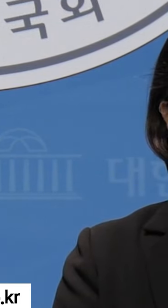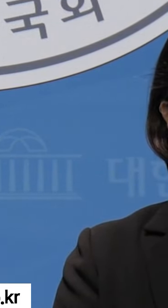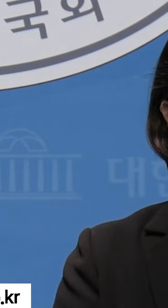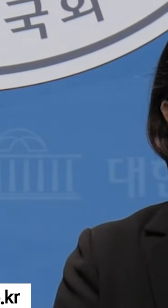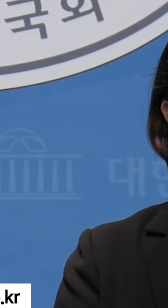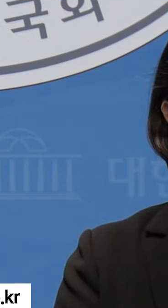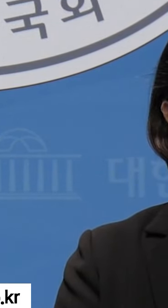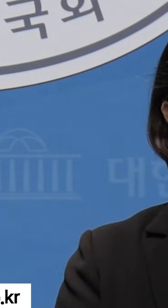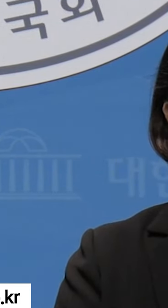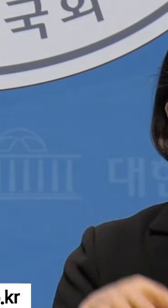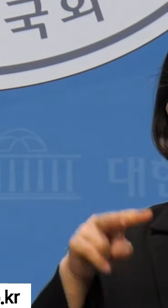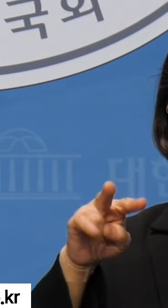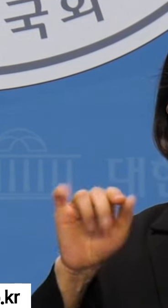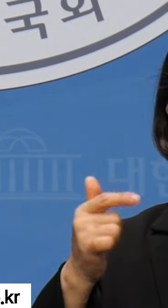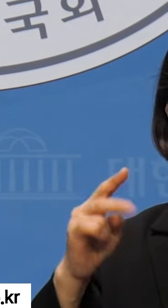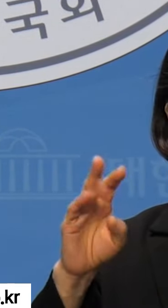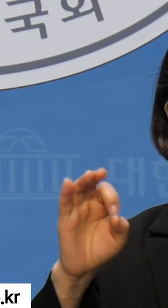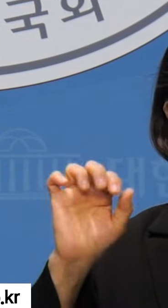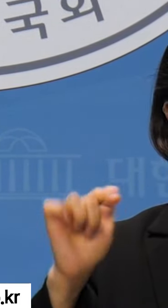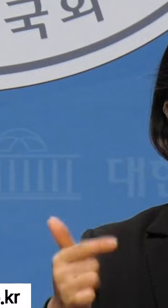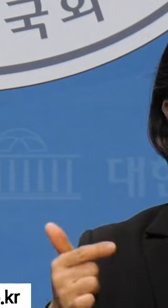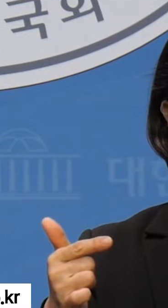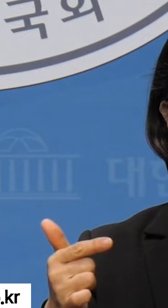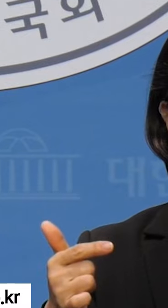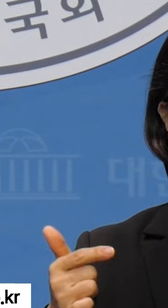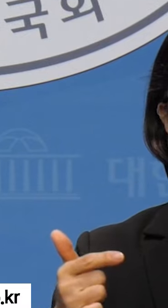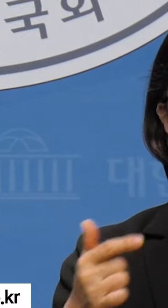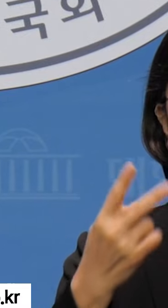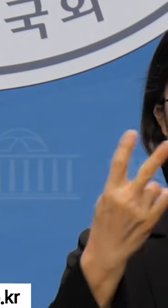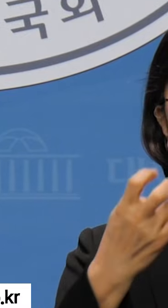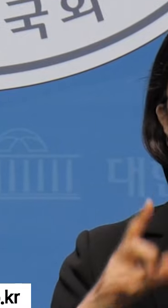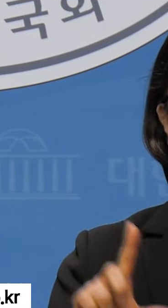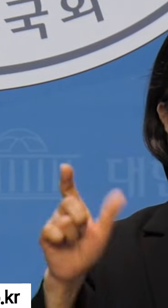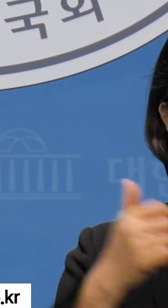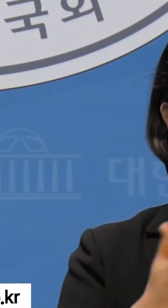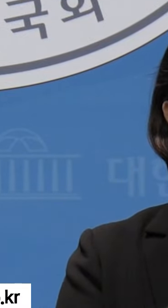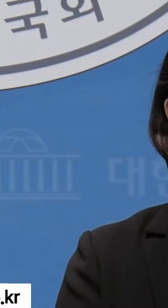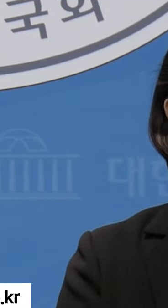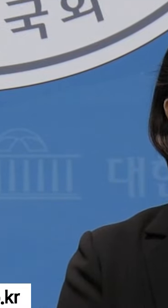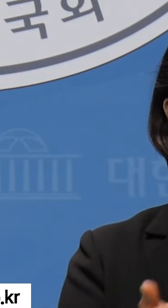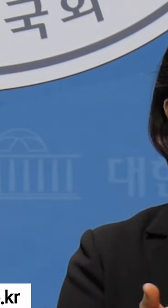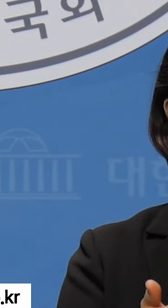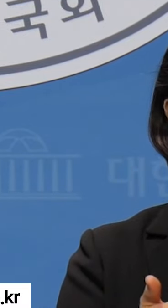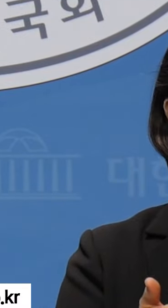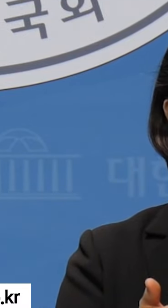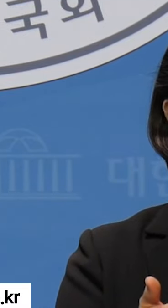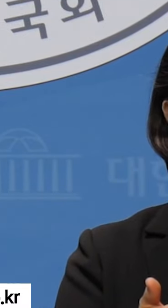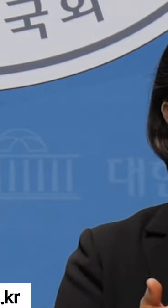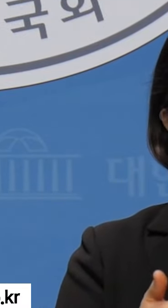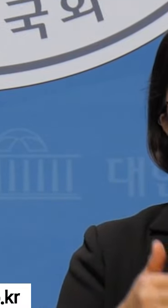저 신동근은 2020년 총선에서 인천 지역 최고 득표율로 당선됐습니다.